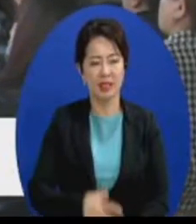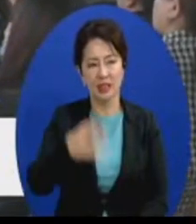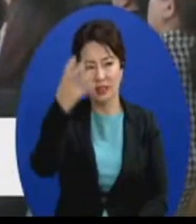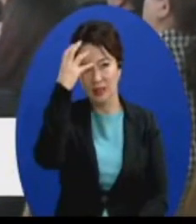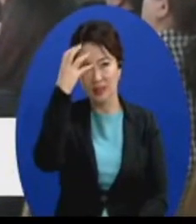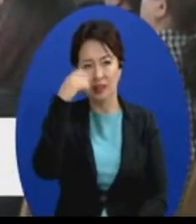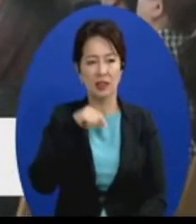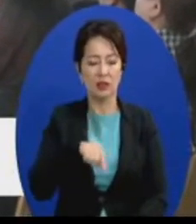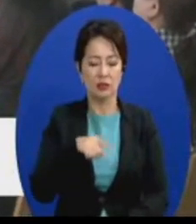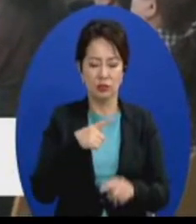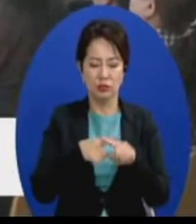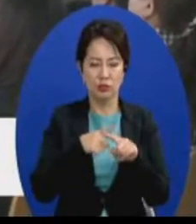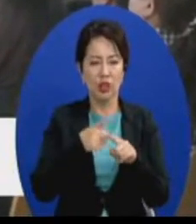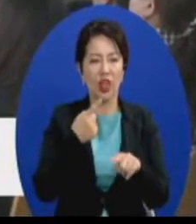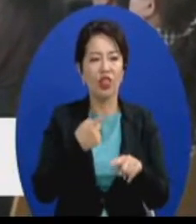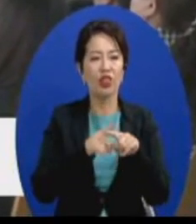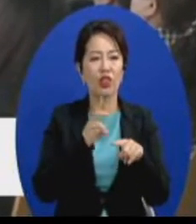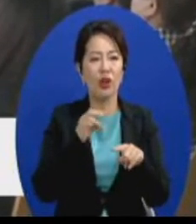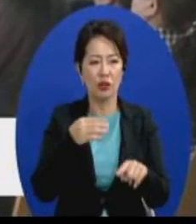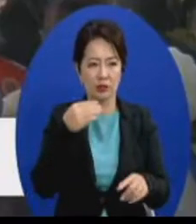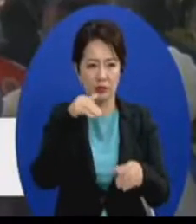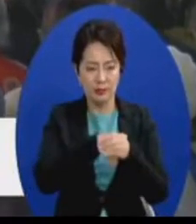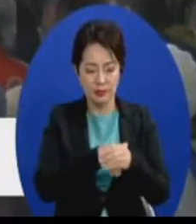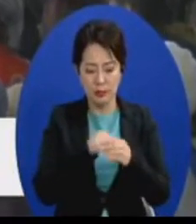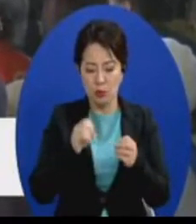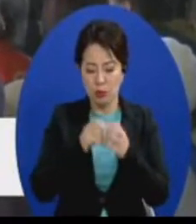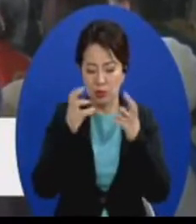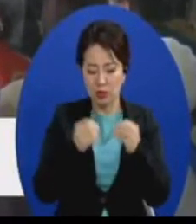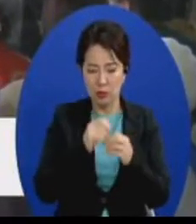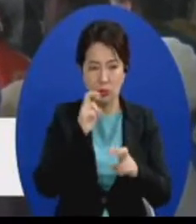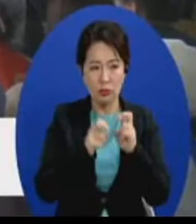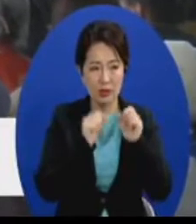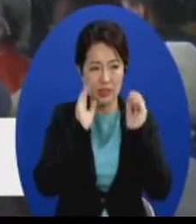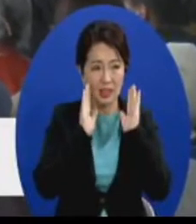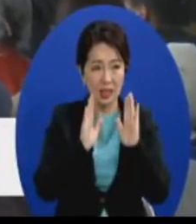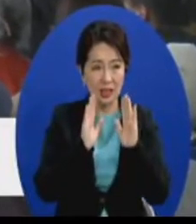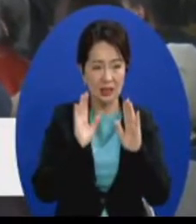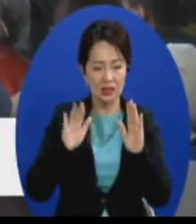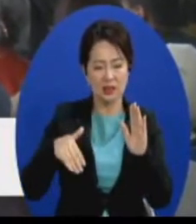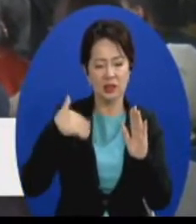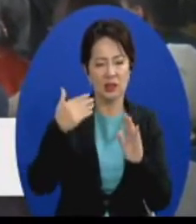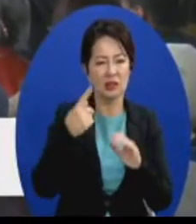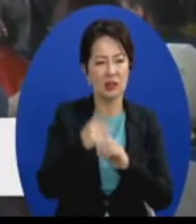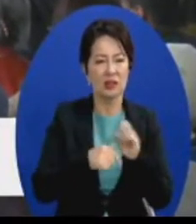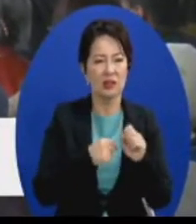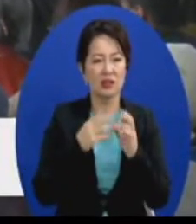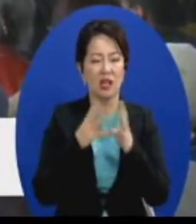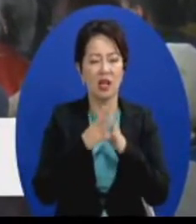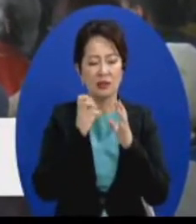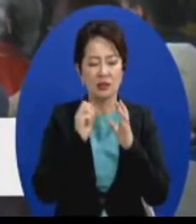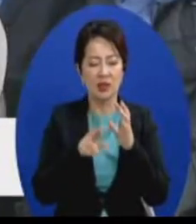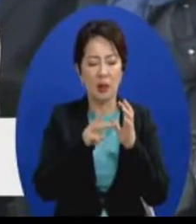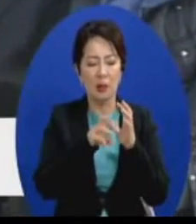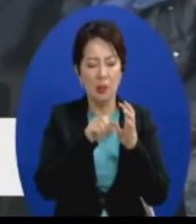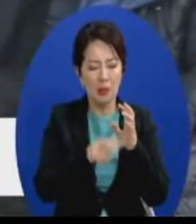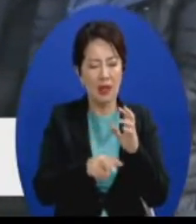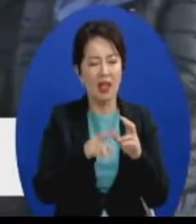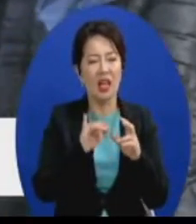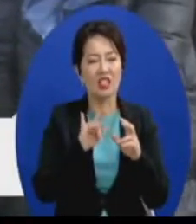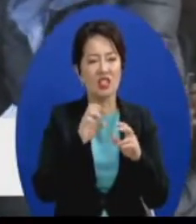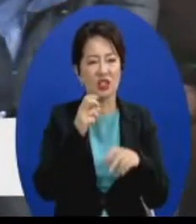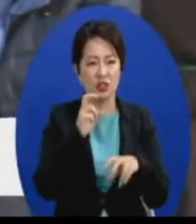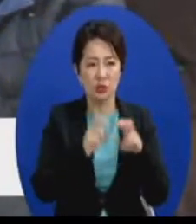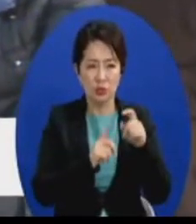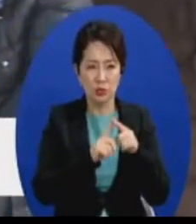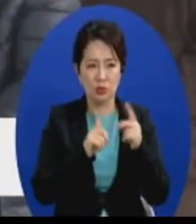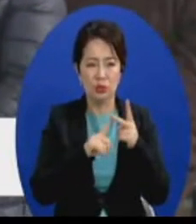Засгийн газар орон нутгийн нэмэлт өртөг шингэсэн бүтээгдэхүүн үйлдвэрлэлд гол анхаарлаа хандуулж байна. Иргэжлүүлэлт 10 сая малын арьсчир боловсруулах, зэ сайлуулах болон